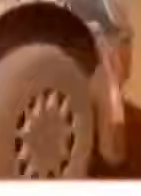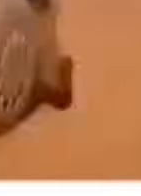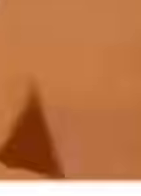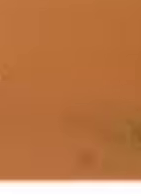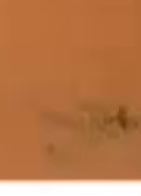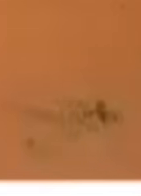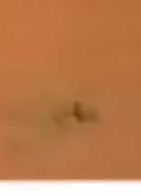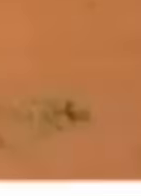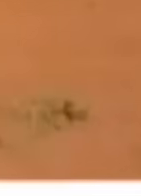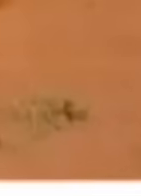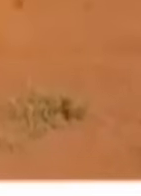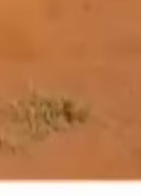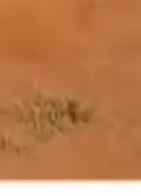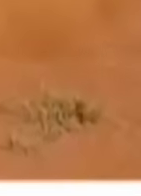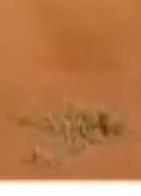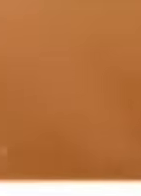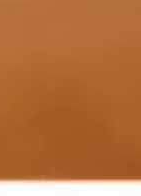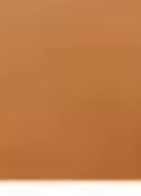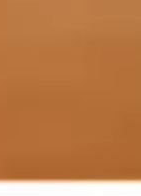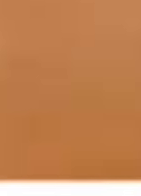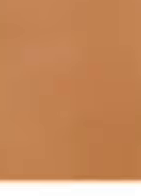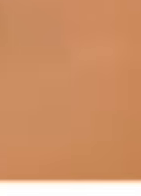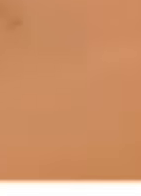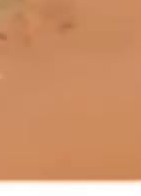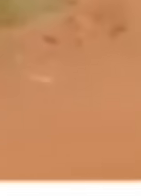engula y'eggwanga ya NRC.